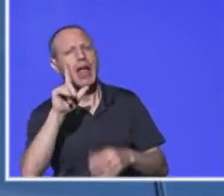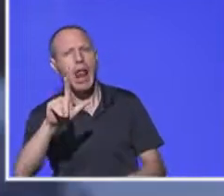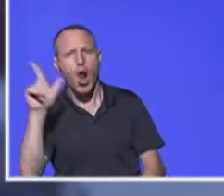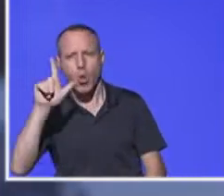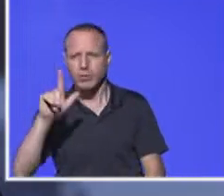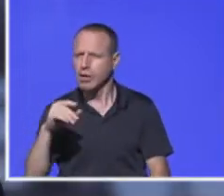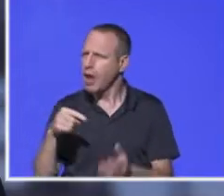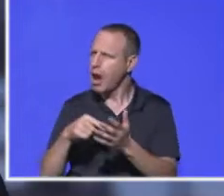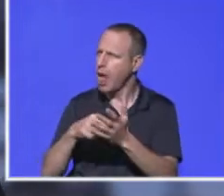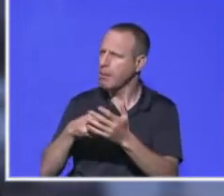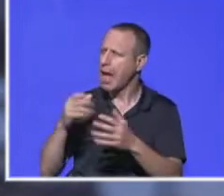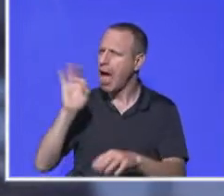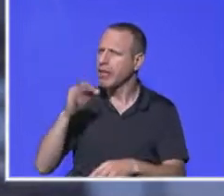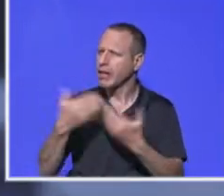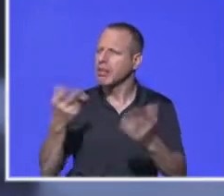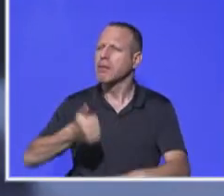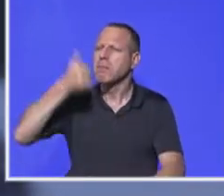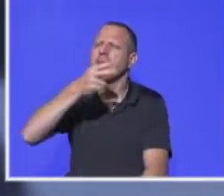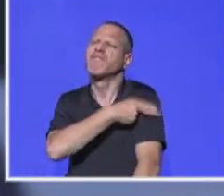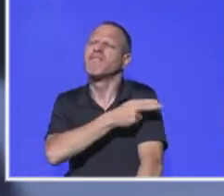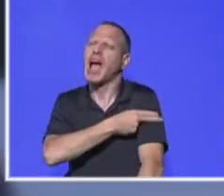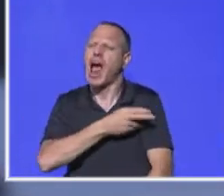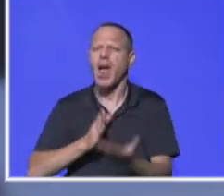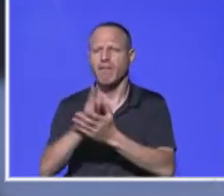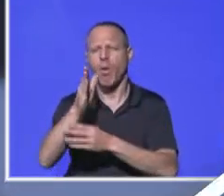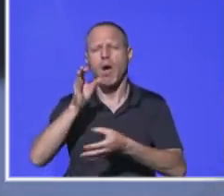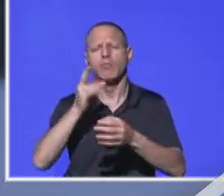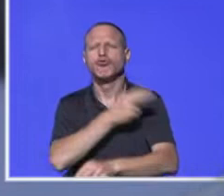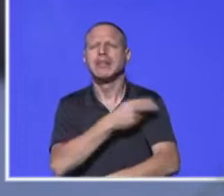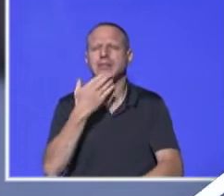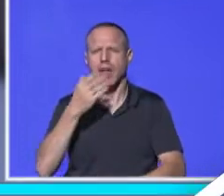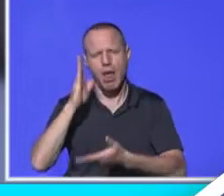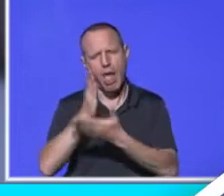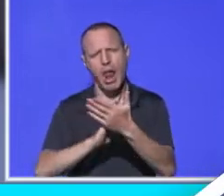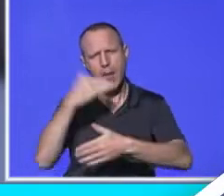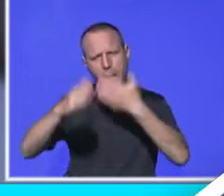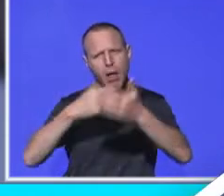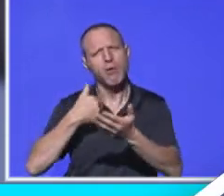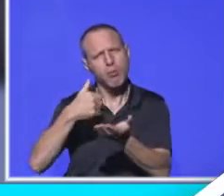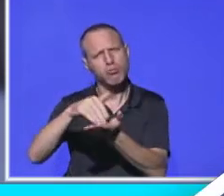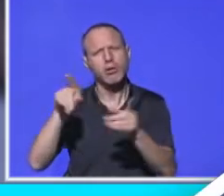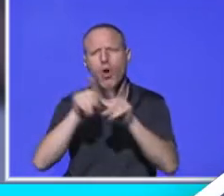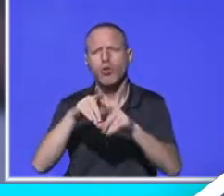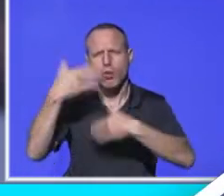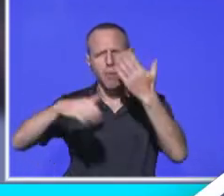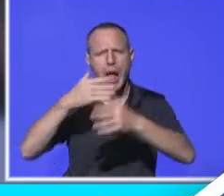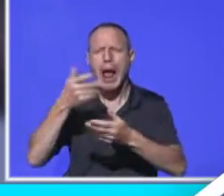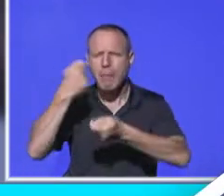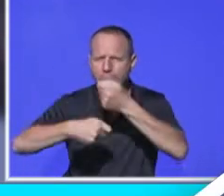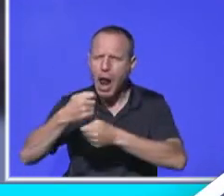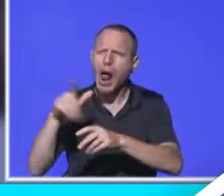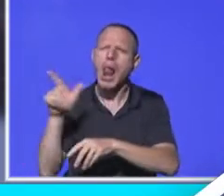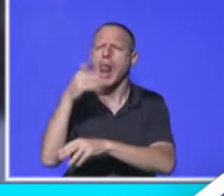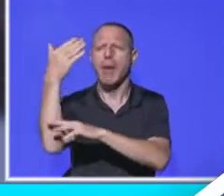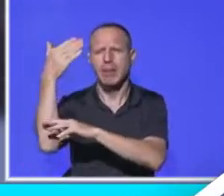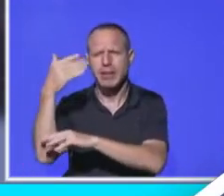כן, למה עדיין אין מפכ"ל קבוע למשטרת ישראל? חלק מהבלגן, אנחנו ממשיכים עדיין באותו בלגן, מהכלכלה אל המדיני,